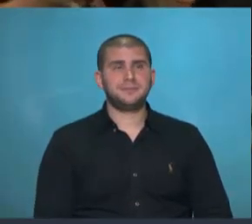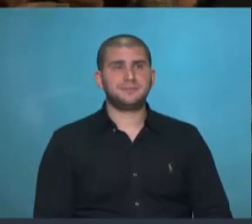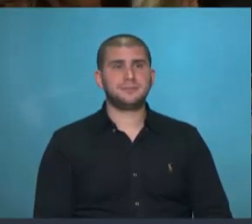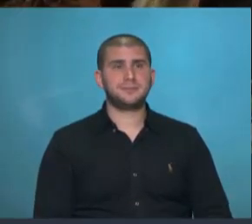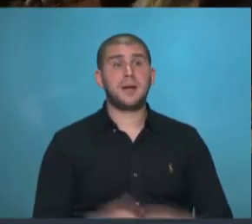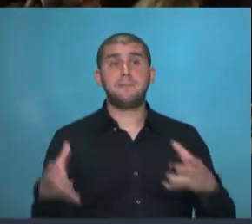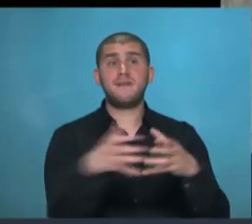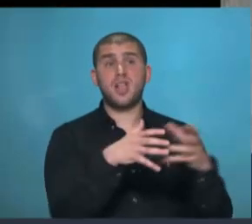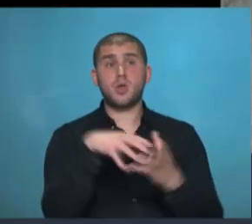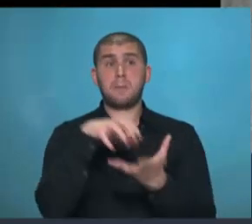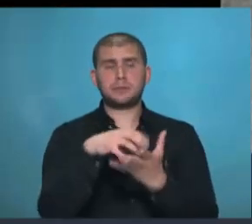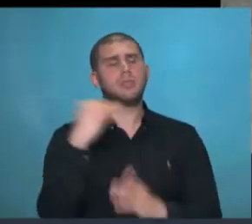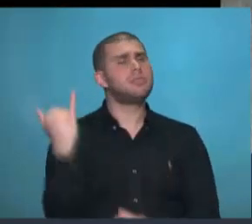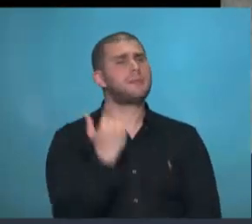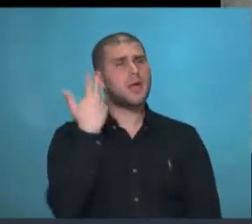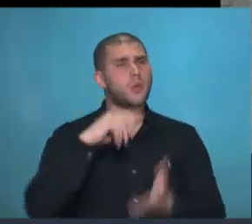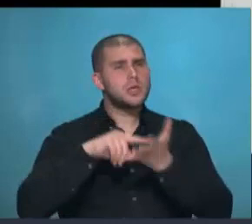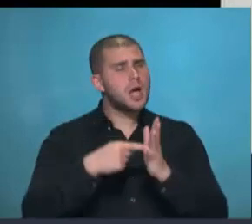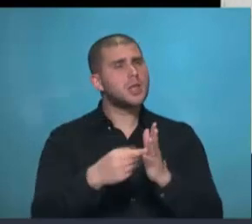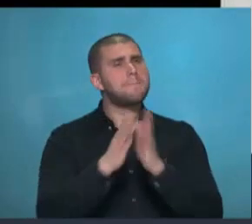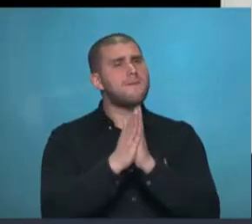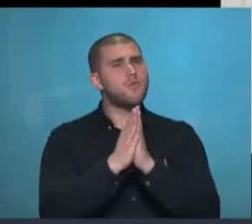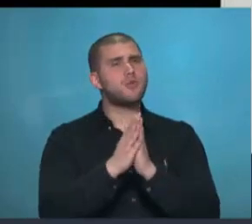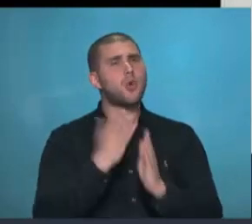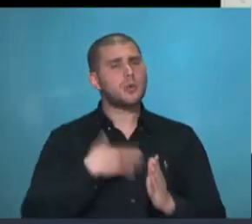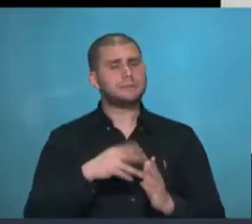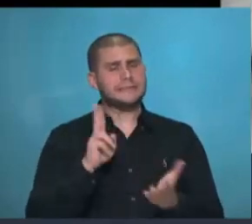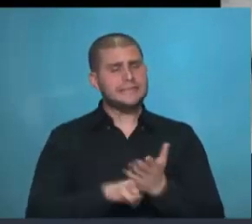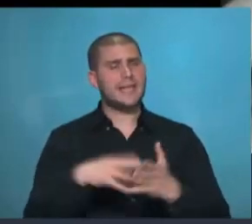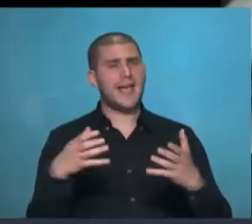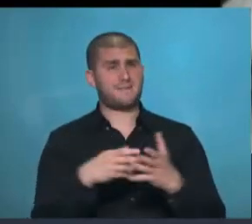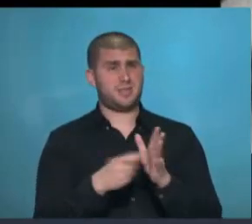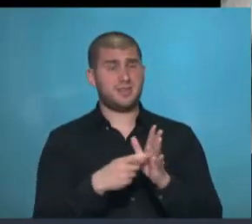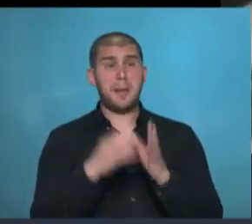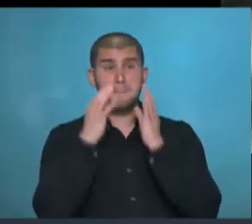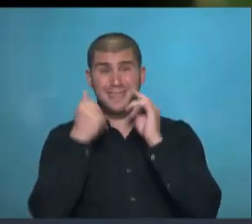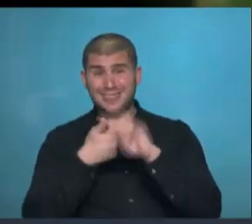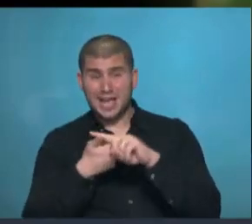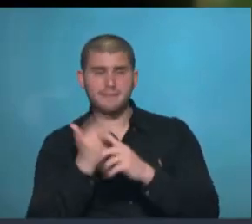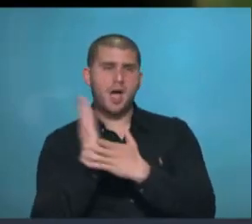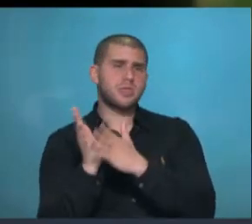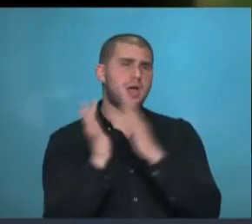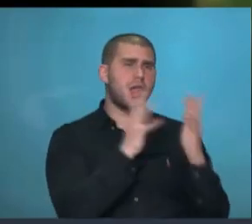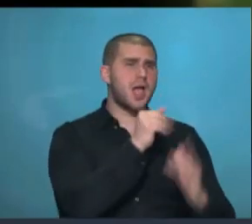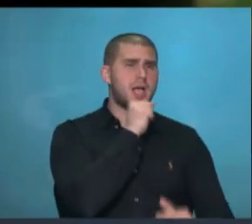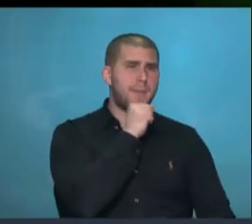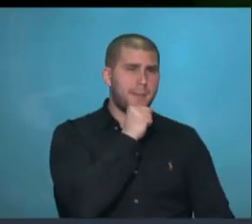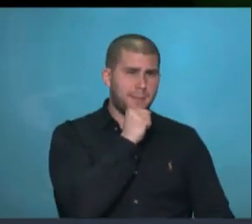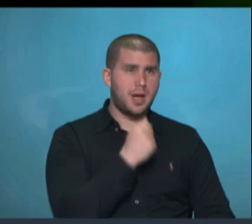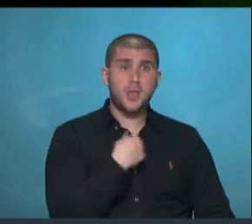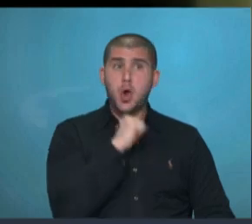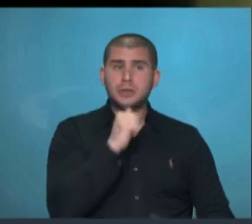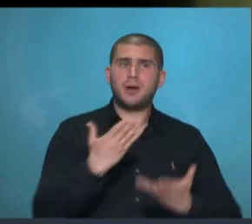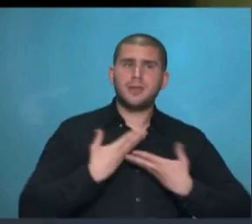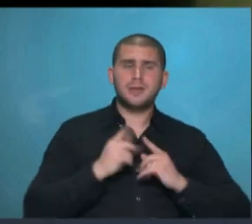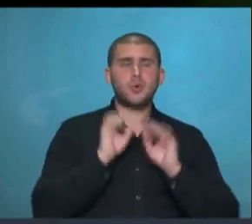מפלגות מרכז היו תמיד יעד מבוקש לדורשי צדק חברתי, מהפנתרים ועד לגמלאים. אין אנו רוצים שיזרקו לנו